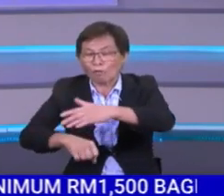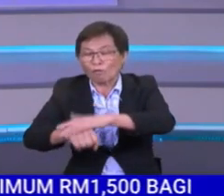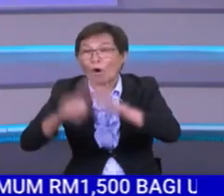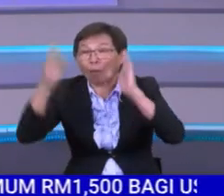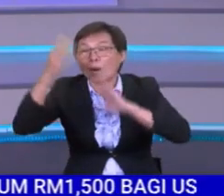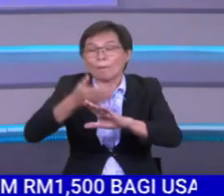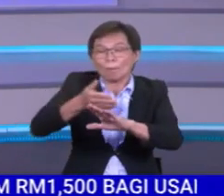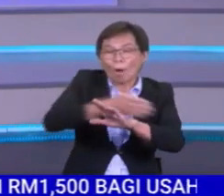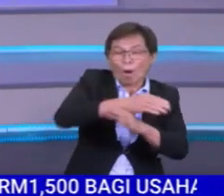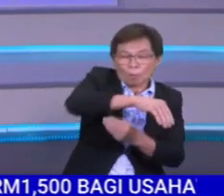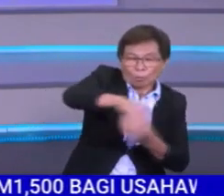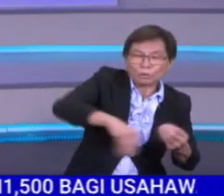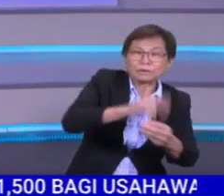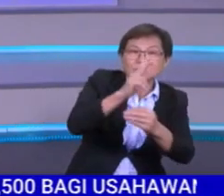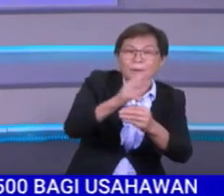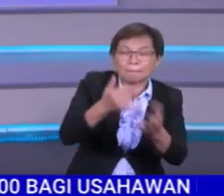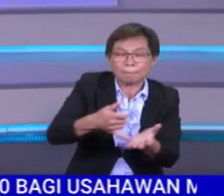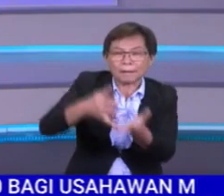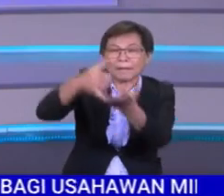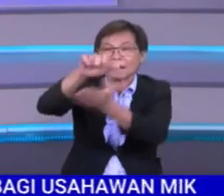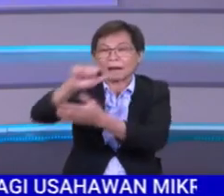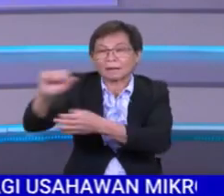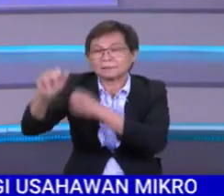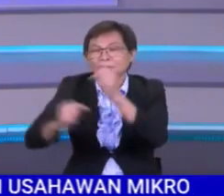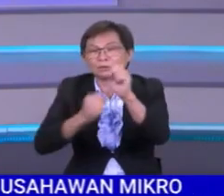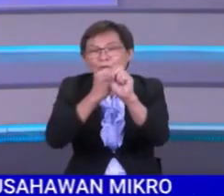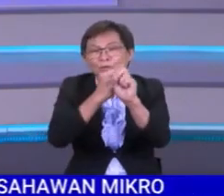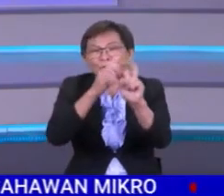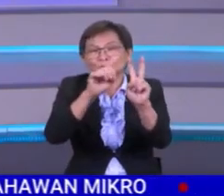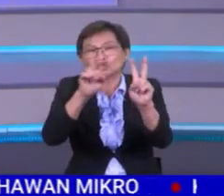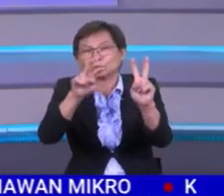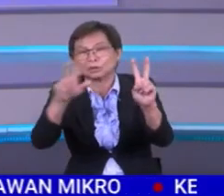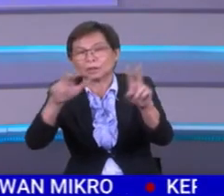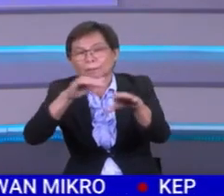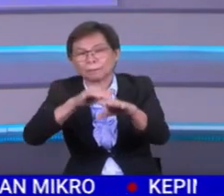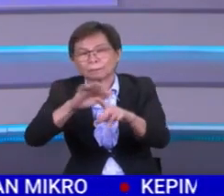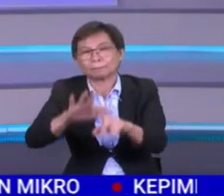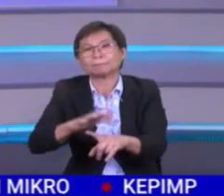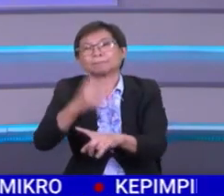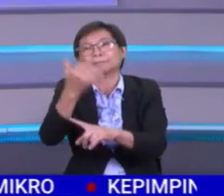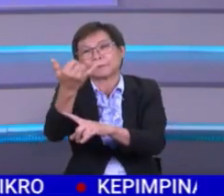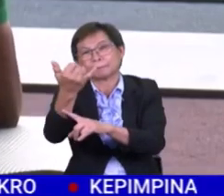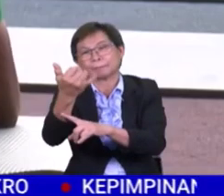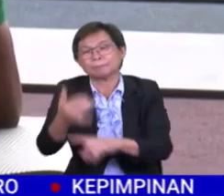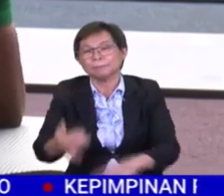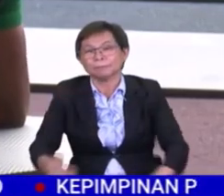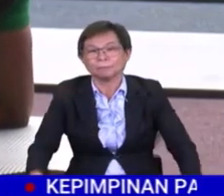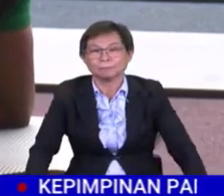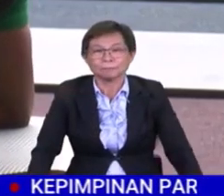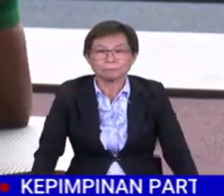sebelum mengharungi pusing ketiga kelaikan Piala Asia 2023 pada Jun depan.